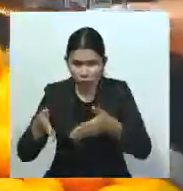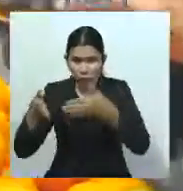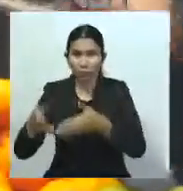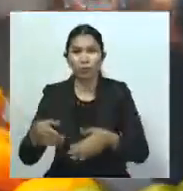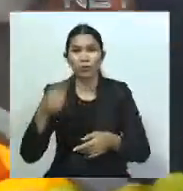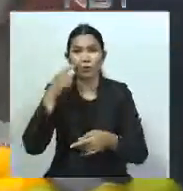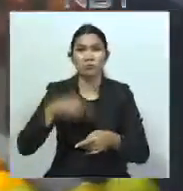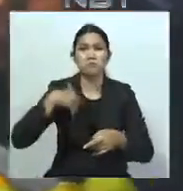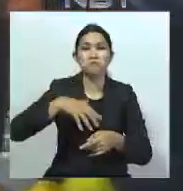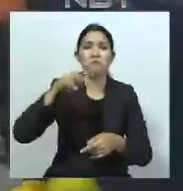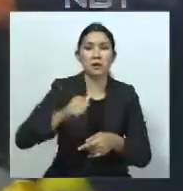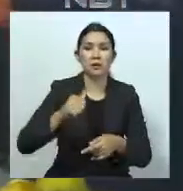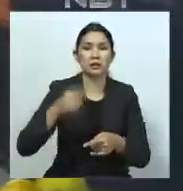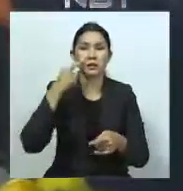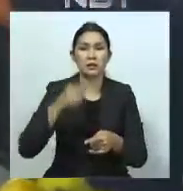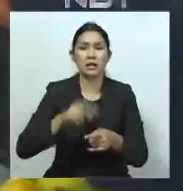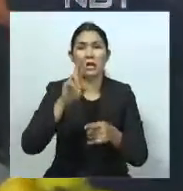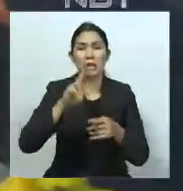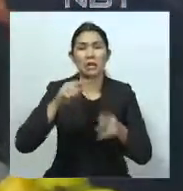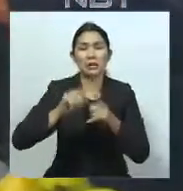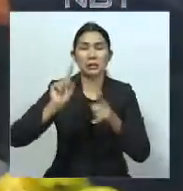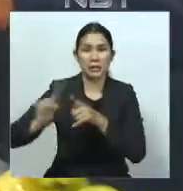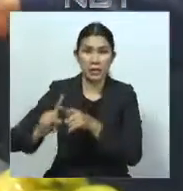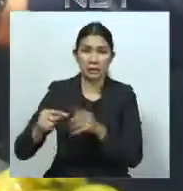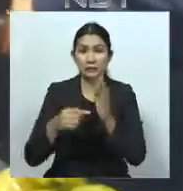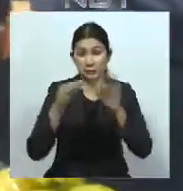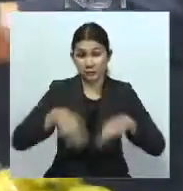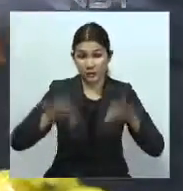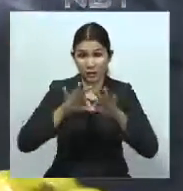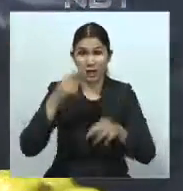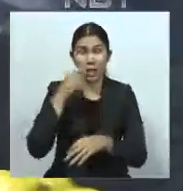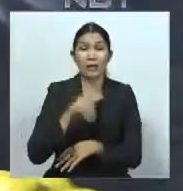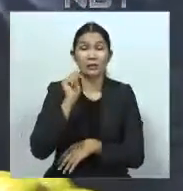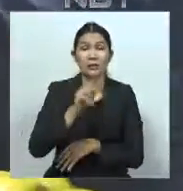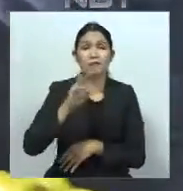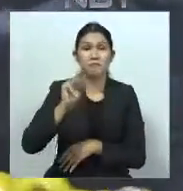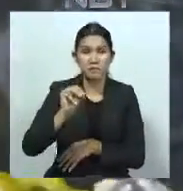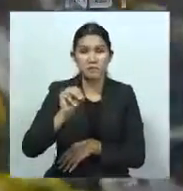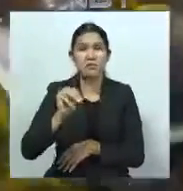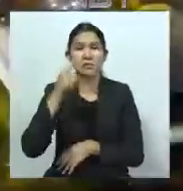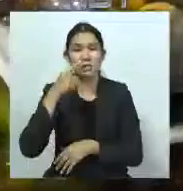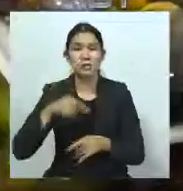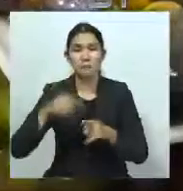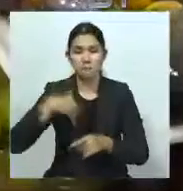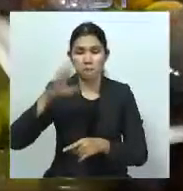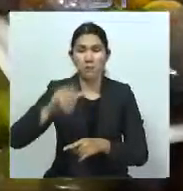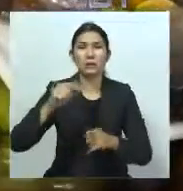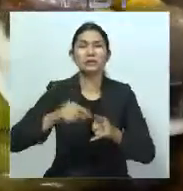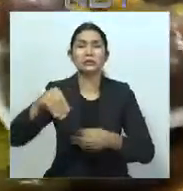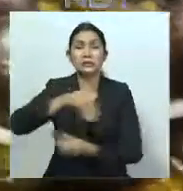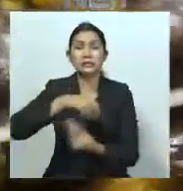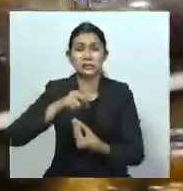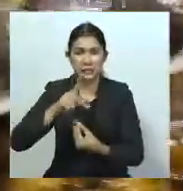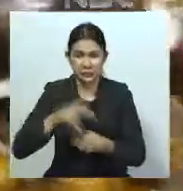ขยายเมืองรองใน7รัฐสำคัญเช่นทมิฬนาดูที่มีเมืองเชนไนเป็นเมืองเศรษฐกิจหลัก